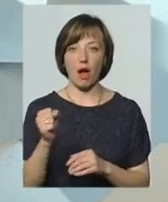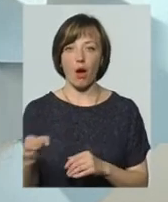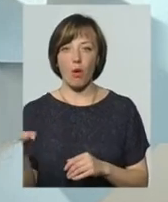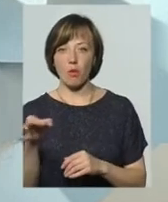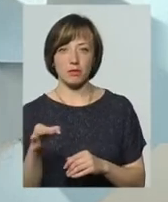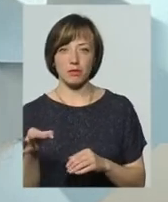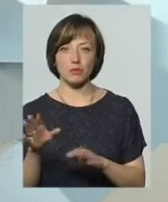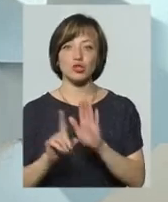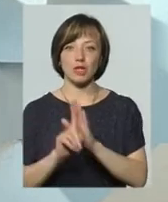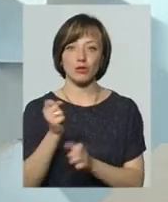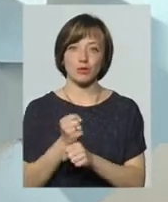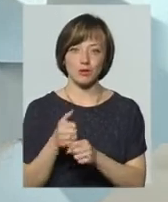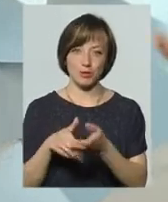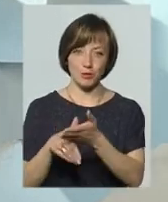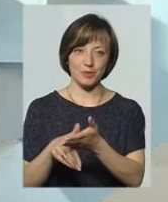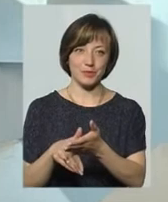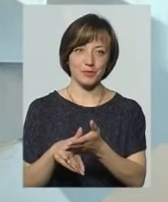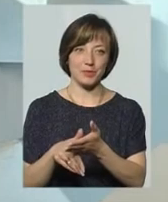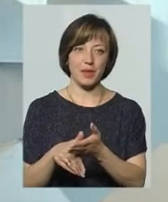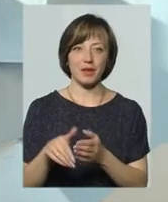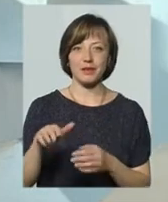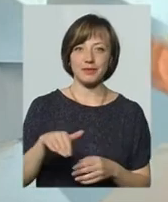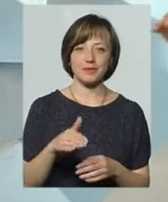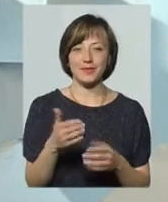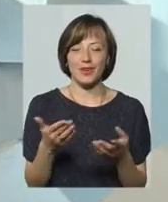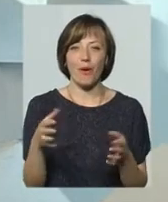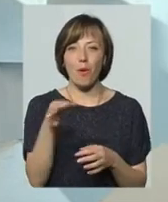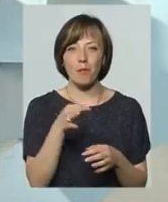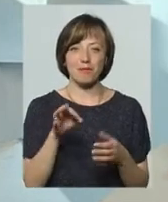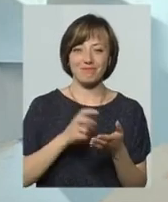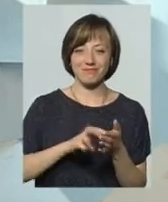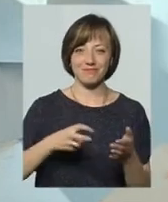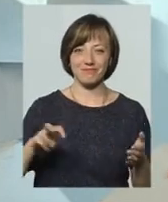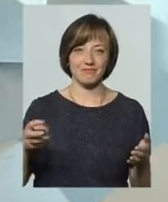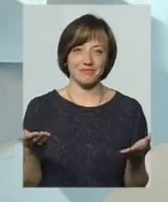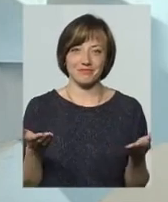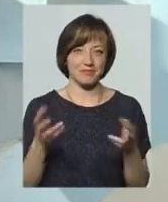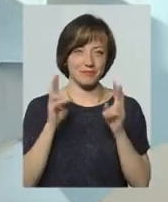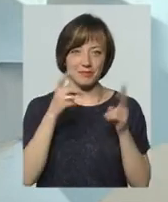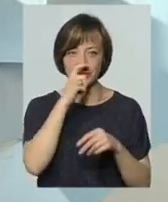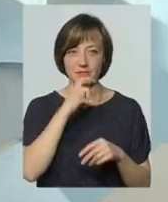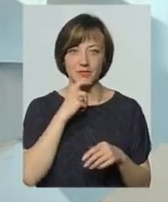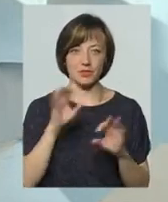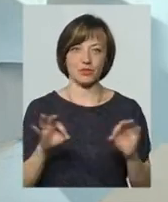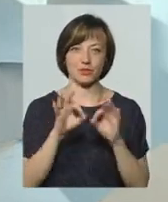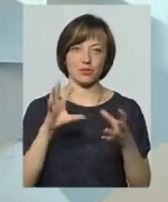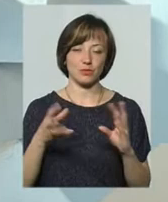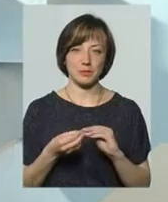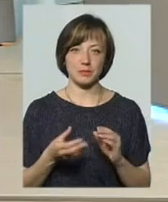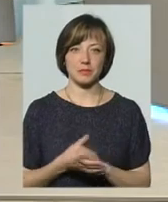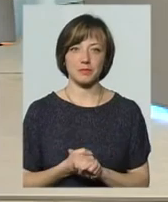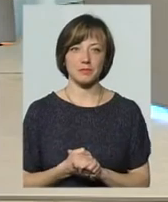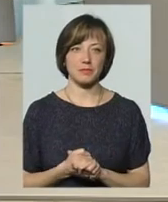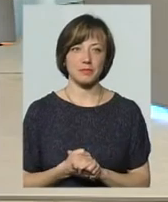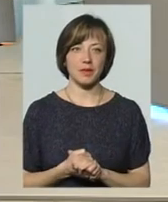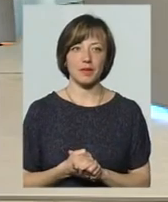область починайте робити, часто, ми вам допоможемо. Часто так? Вона виводить тебе на такі якісь абстрактні речі, які ні до чого не призводять. Ви зробіть, а ми